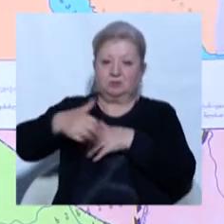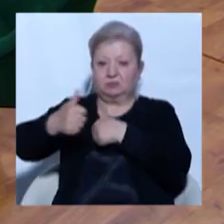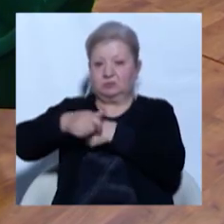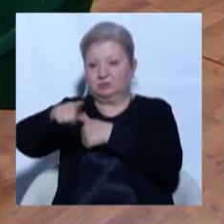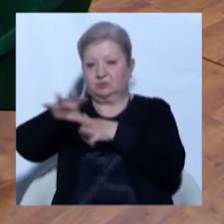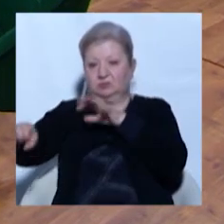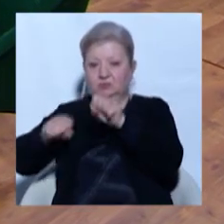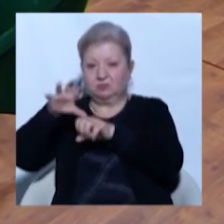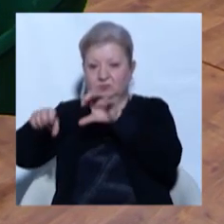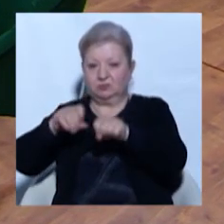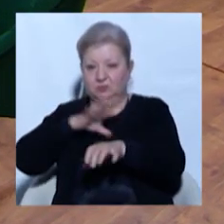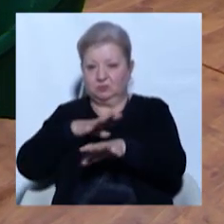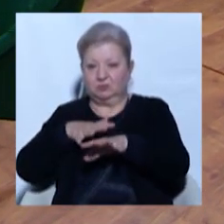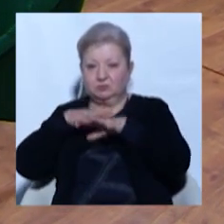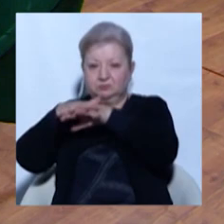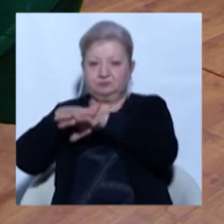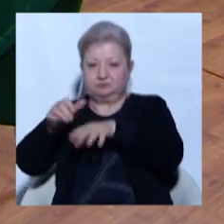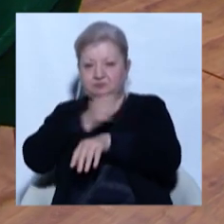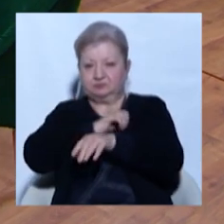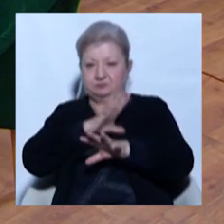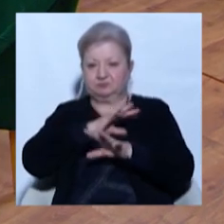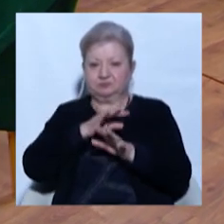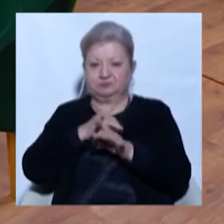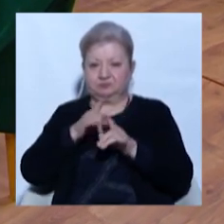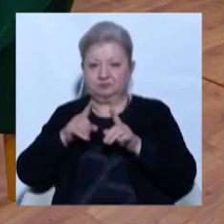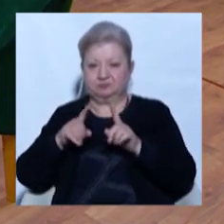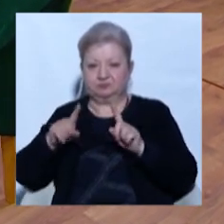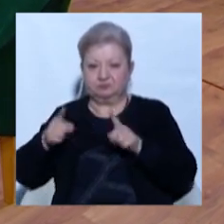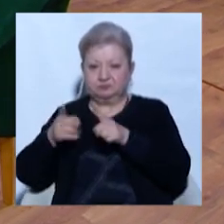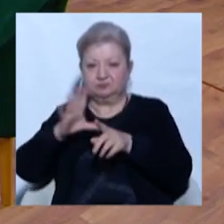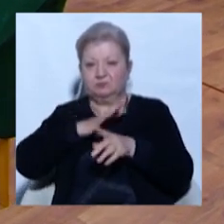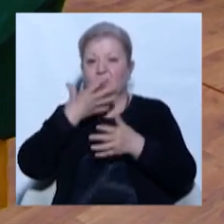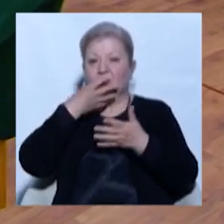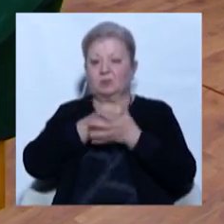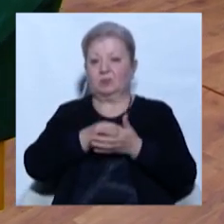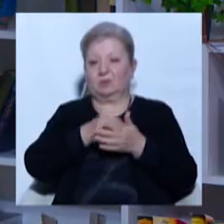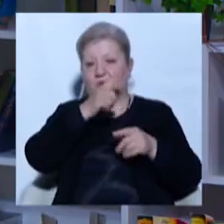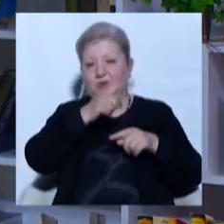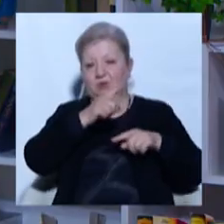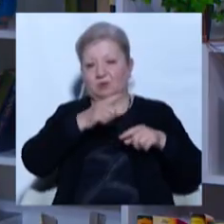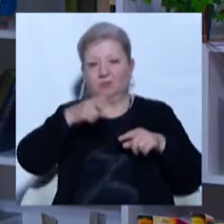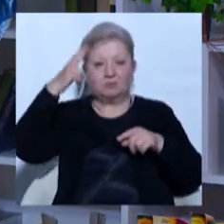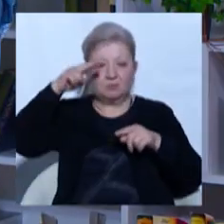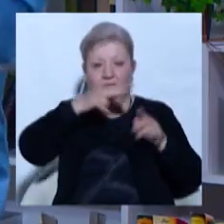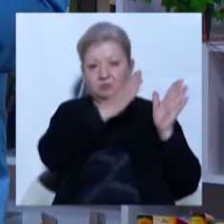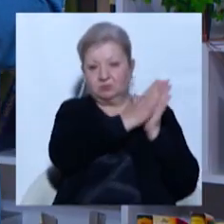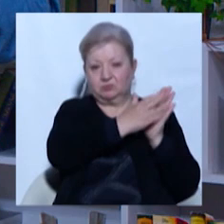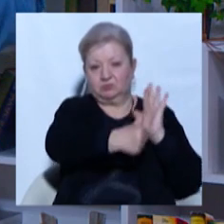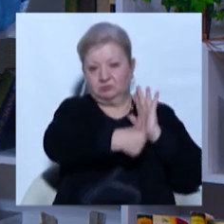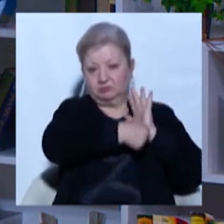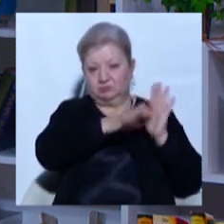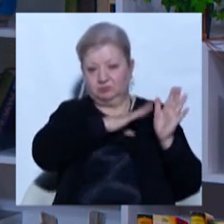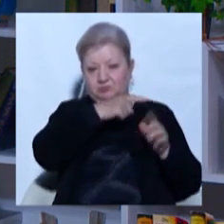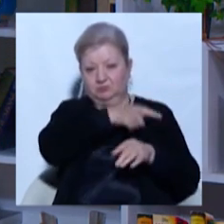აერესთავსაც აწიოკებდნენ და დიდ ზიანს აყენებდნენ. დახმარებისათვის მან თავის ბიძას რანის ერისთავს მიმართა და მისი ძალები